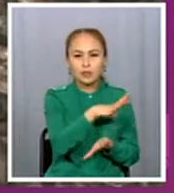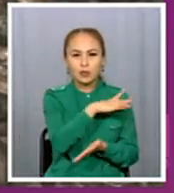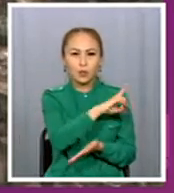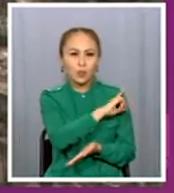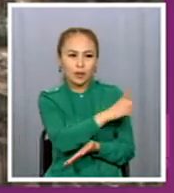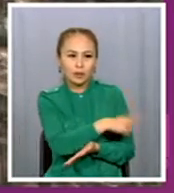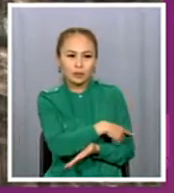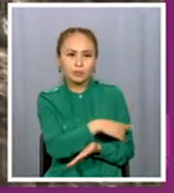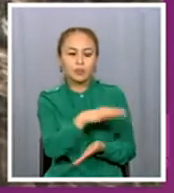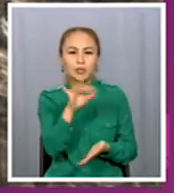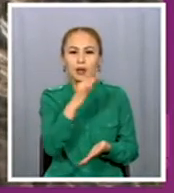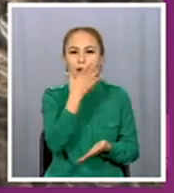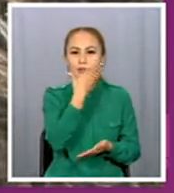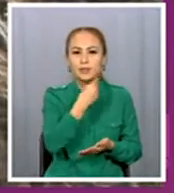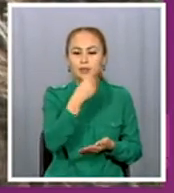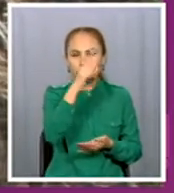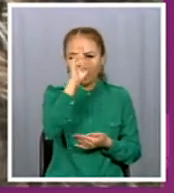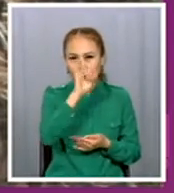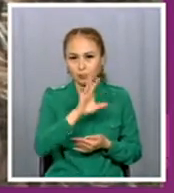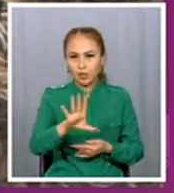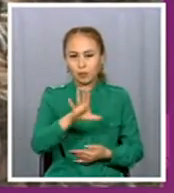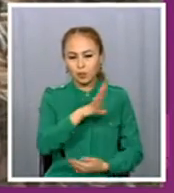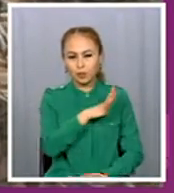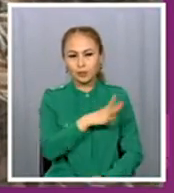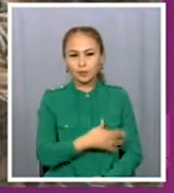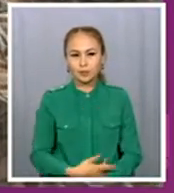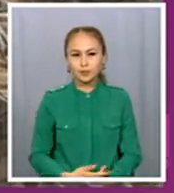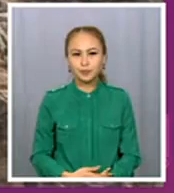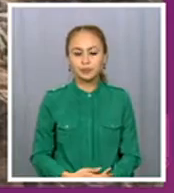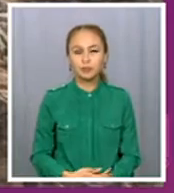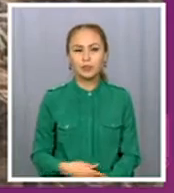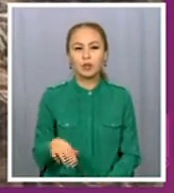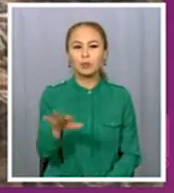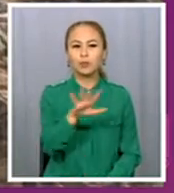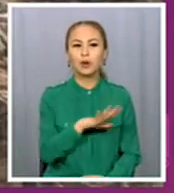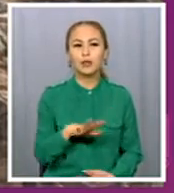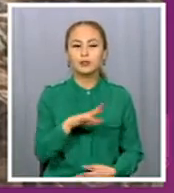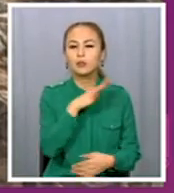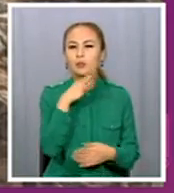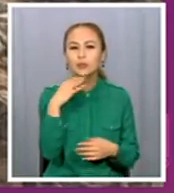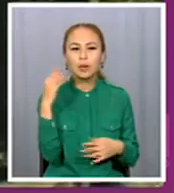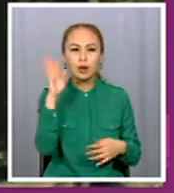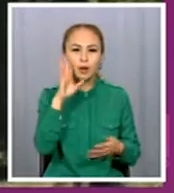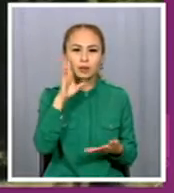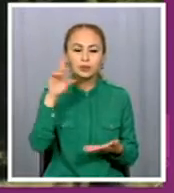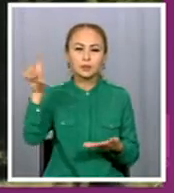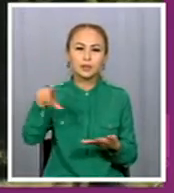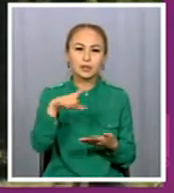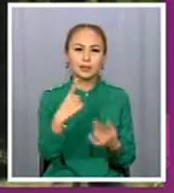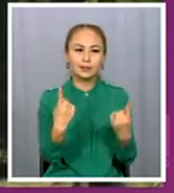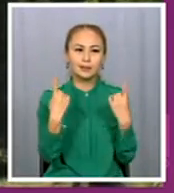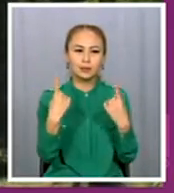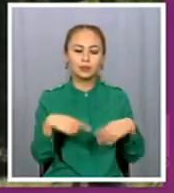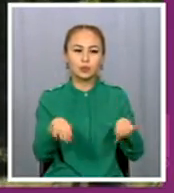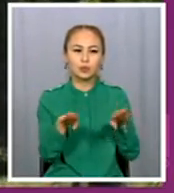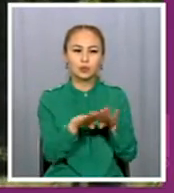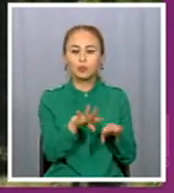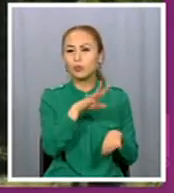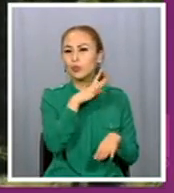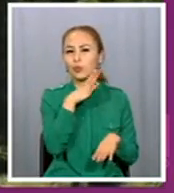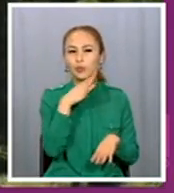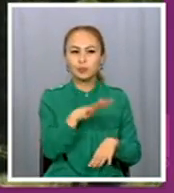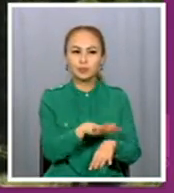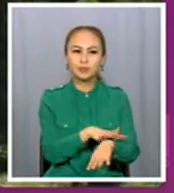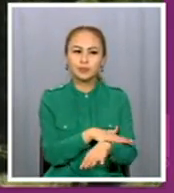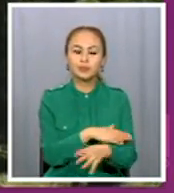және әдемілігімен танымал болған. Маңайдағы мұздақтардан ағып келетін ірілі-кішілі көптеген жылғалар